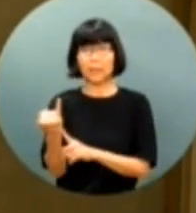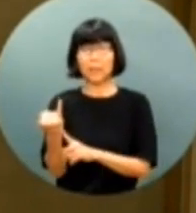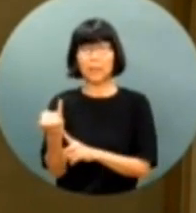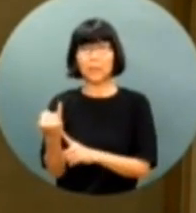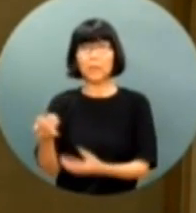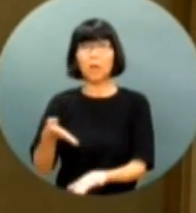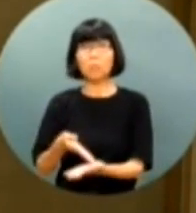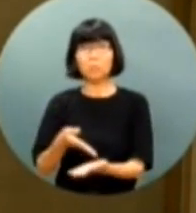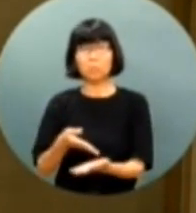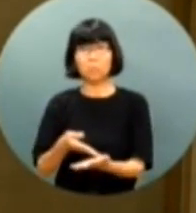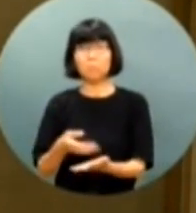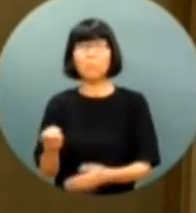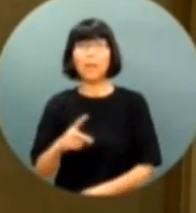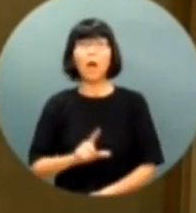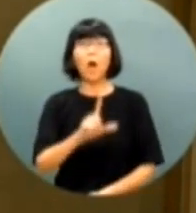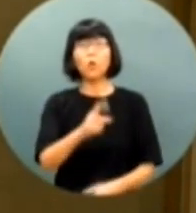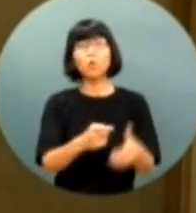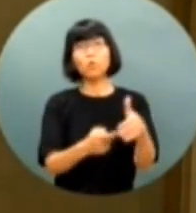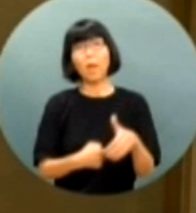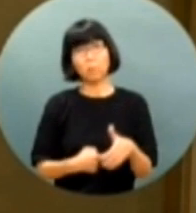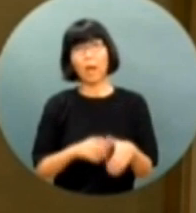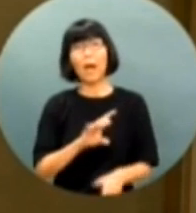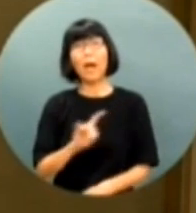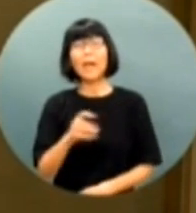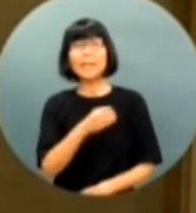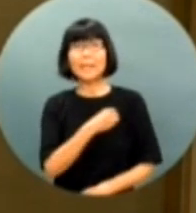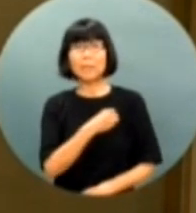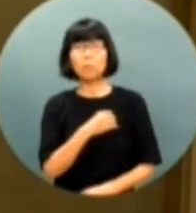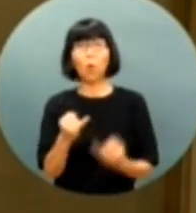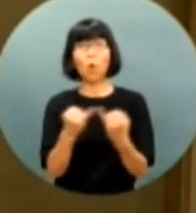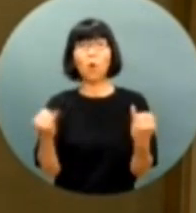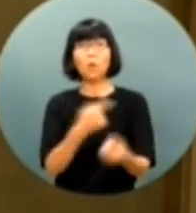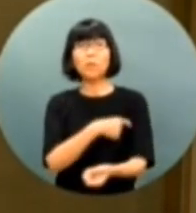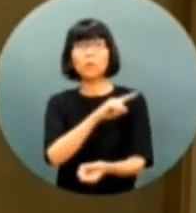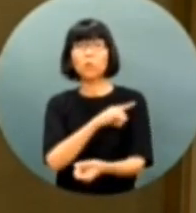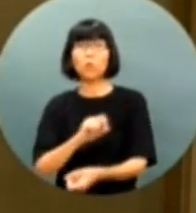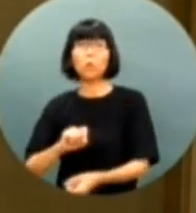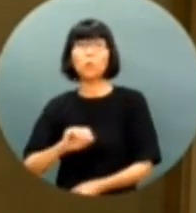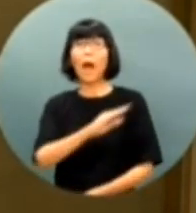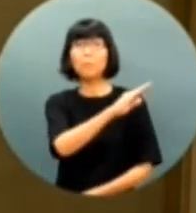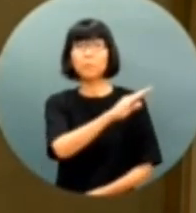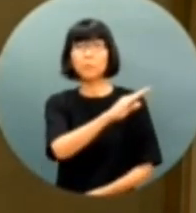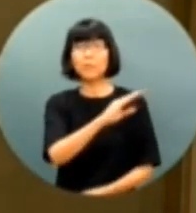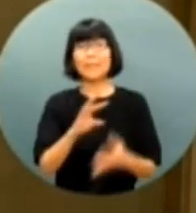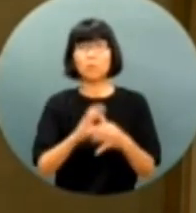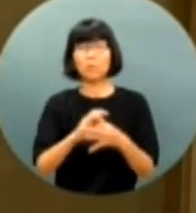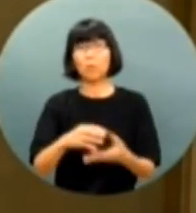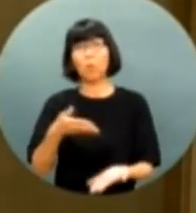忠文先輩も女子力の活用についてと質問されている。 もう一個言えば、今日は私です